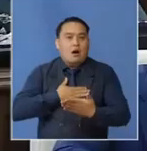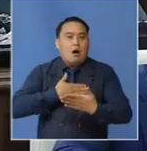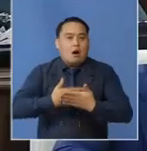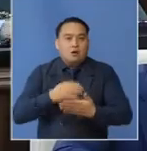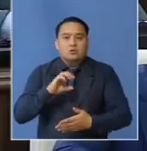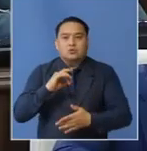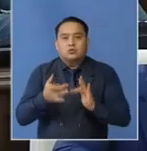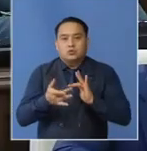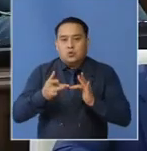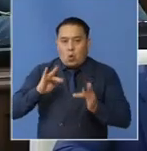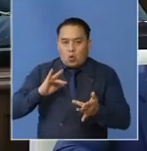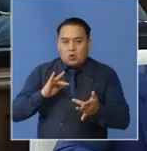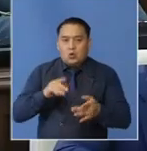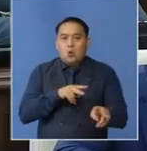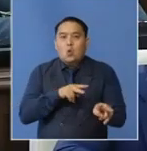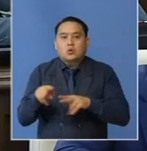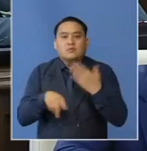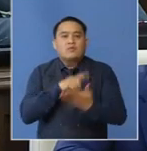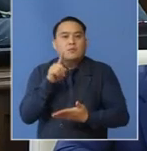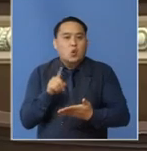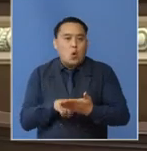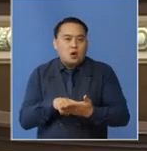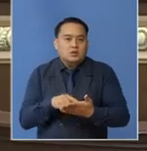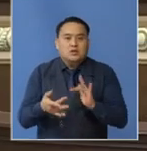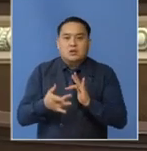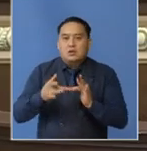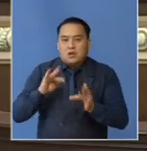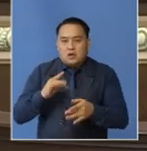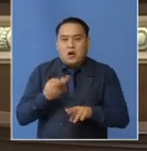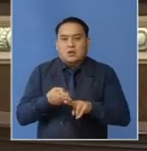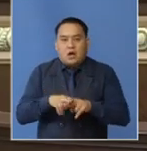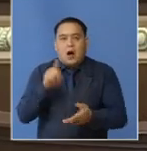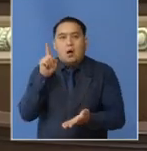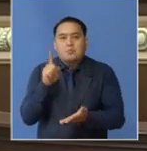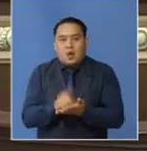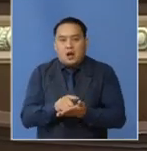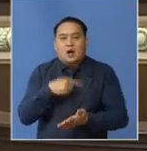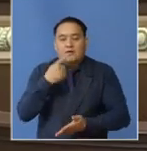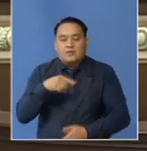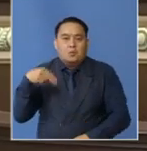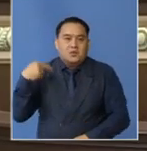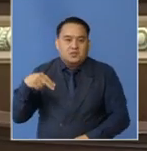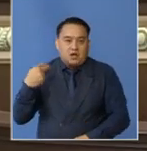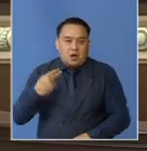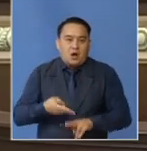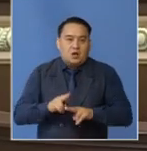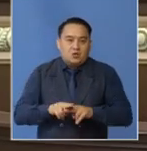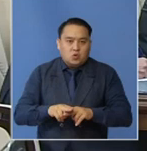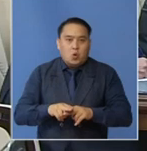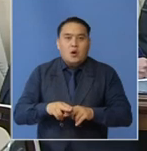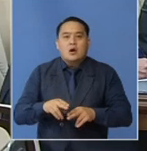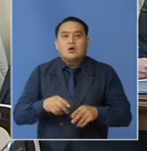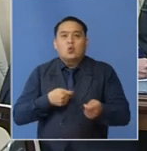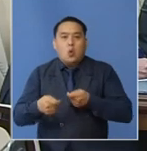активным в социальных сетях по курируемым вопросам. Век интернета – это уже обязанность, говорит президент. То есть барьеров